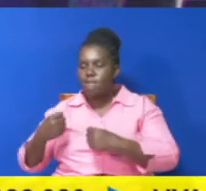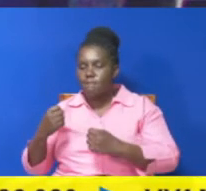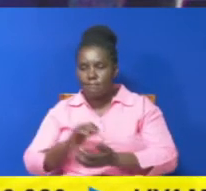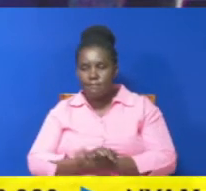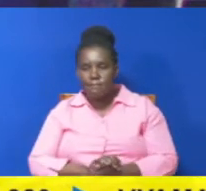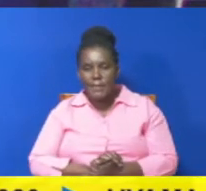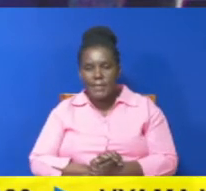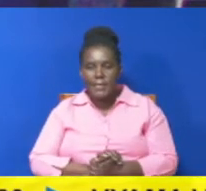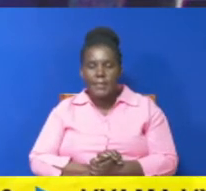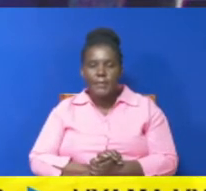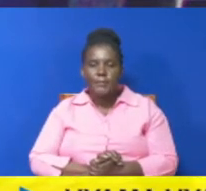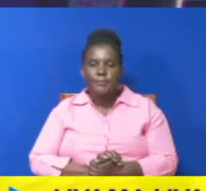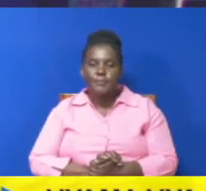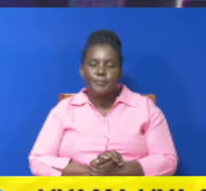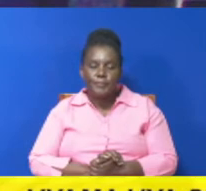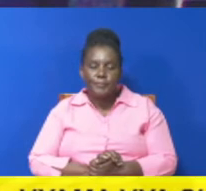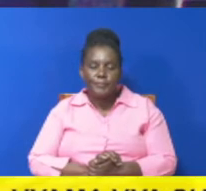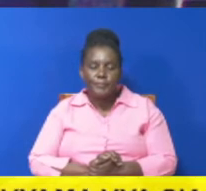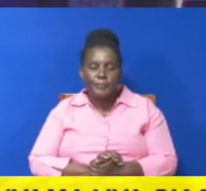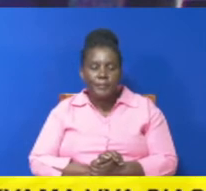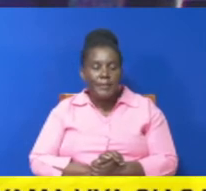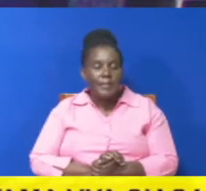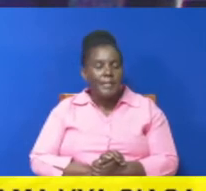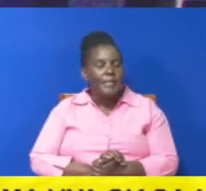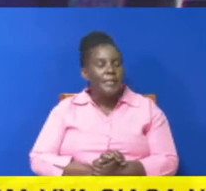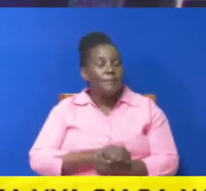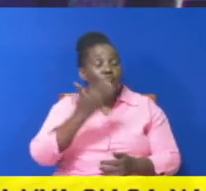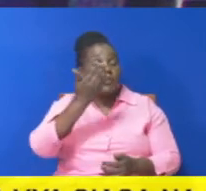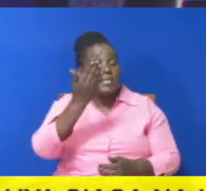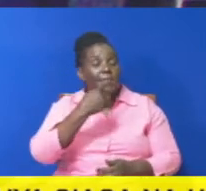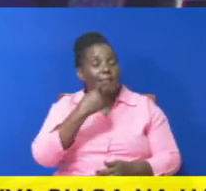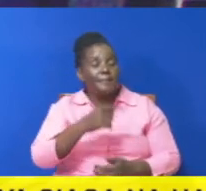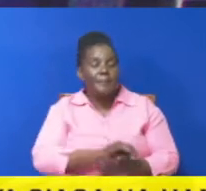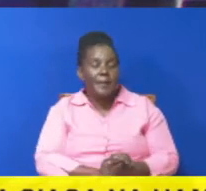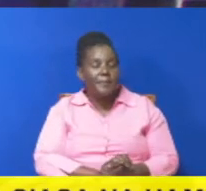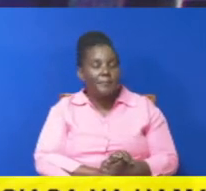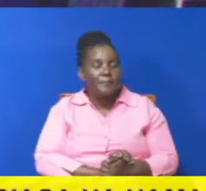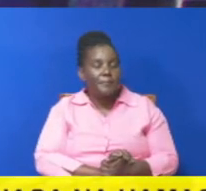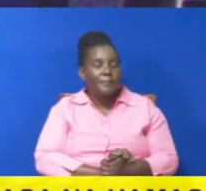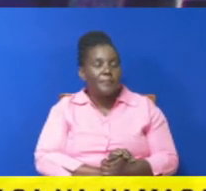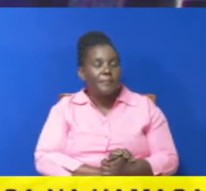Hiyo kuna mwingine akasema, huyu Yohana anasema wanawake hawana